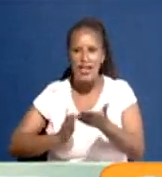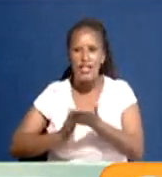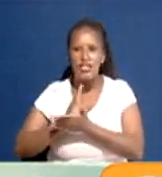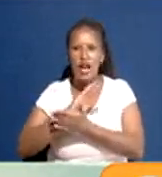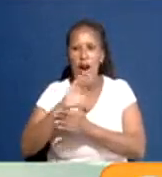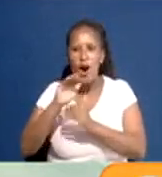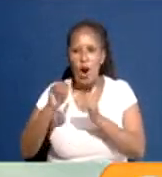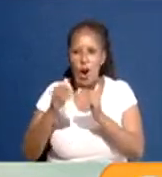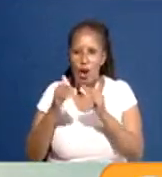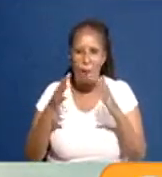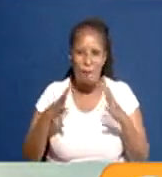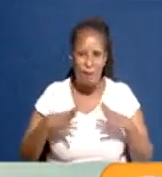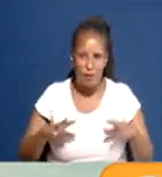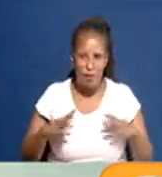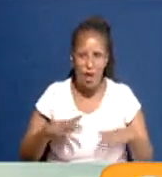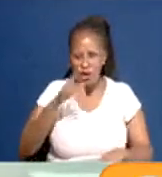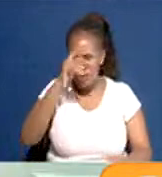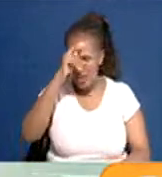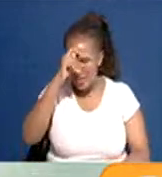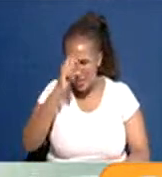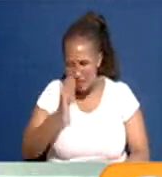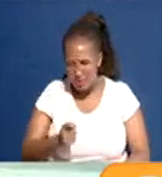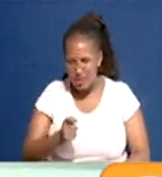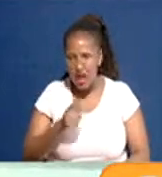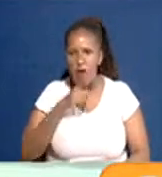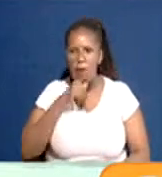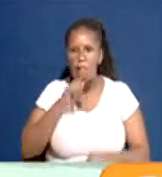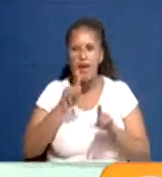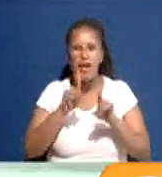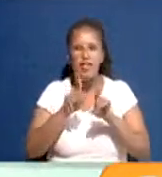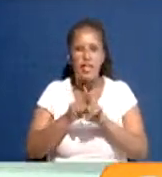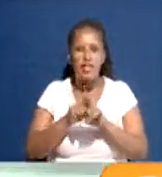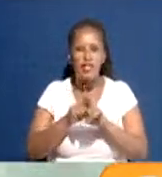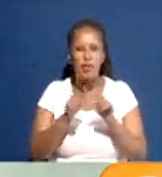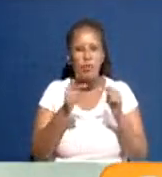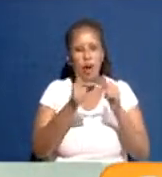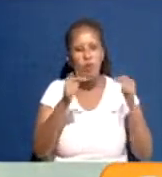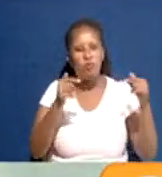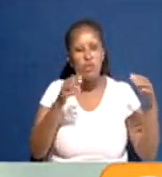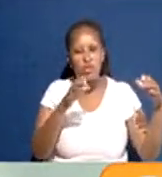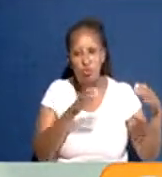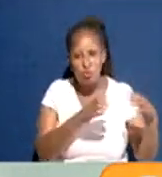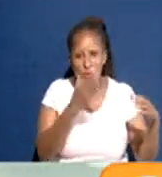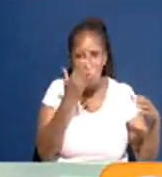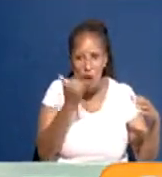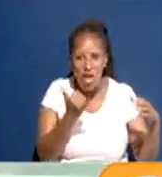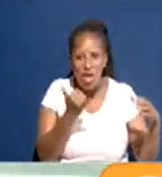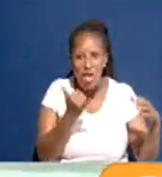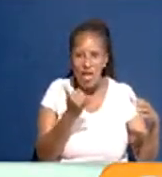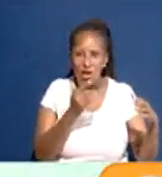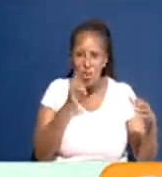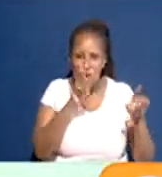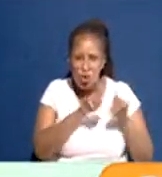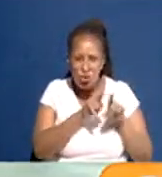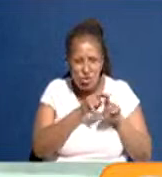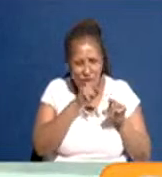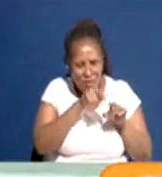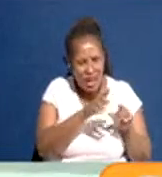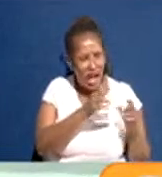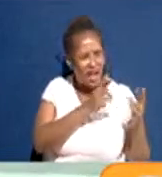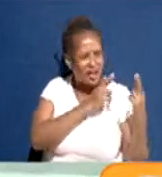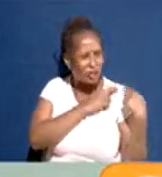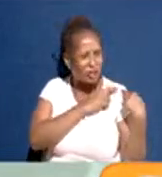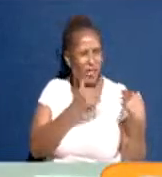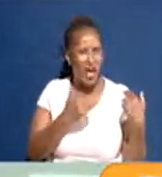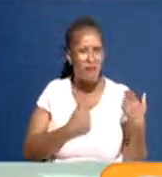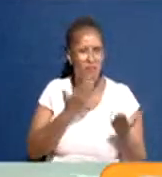mtu. Tunaheshimu ndugu zetu wa upinzani kwa sababu wako na jukumu ya